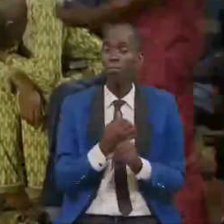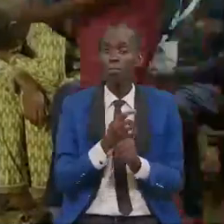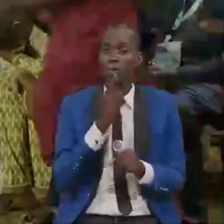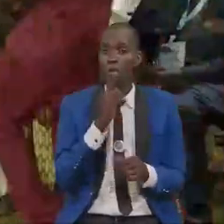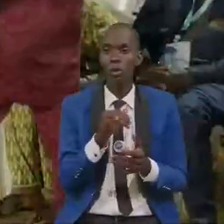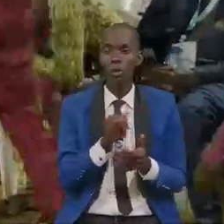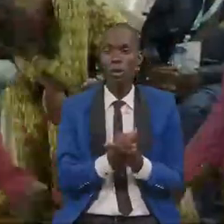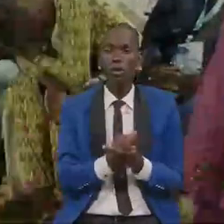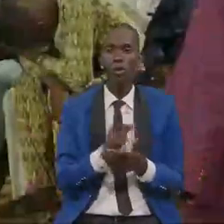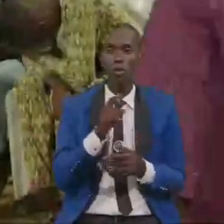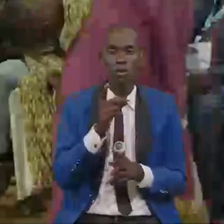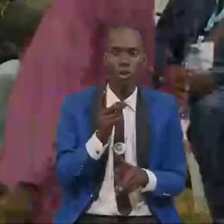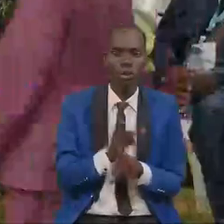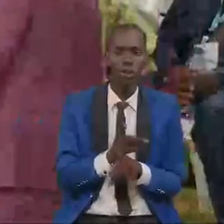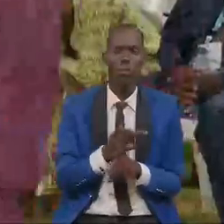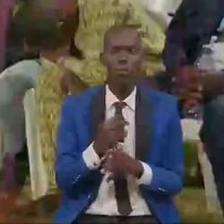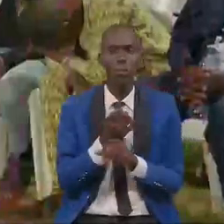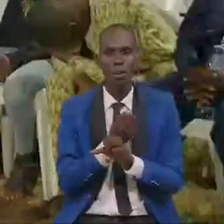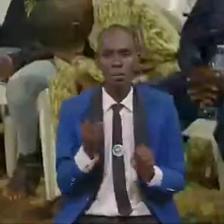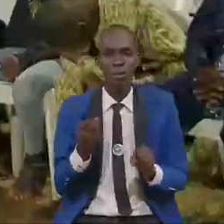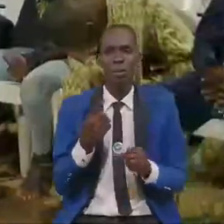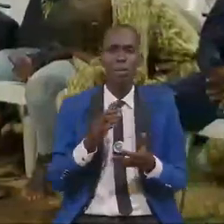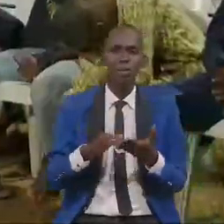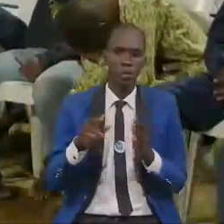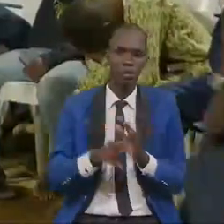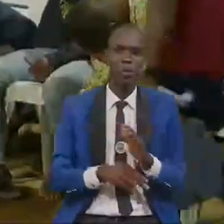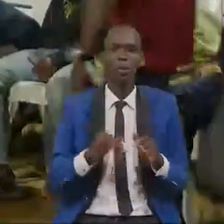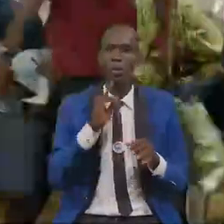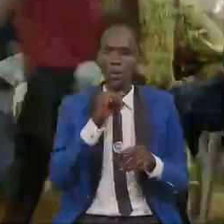que vous avez reçu soit permanent